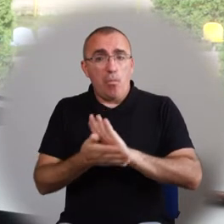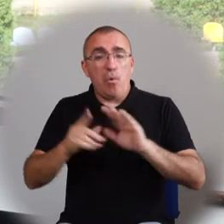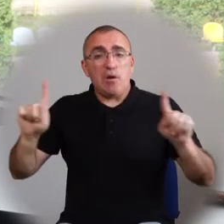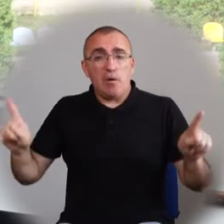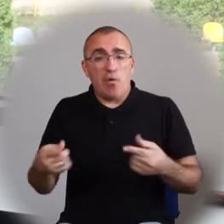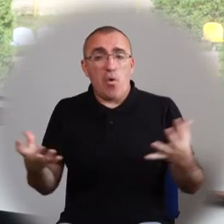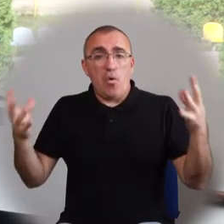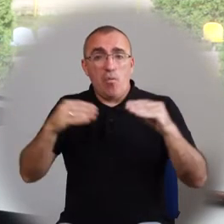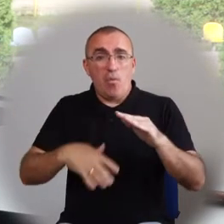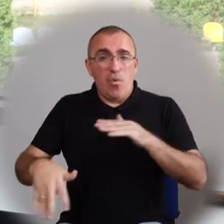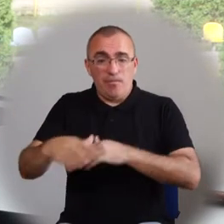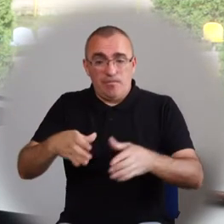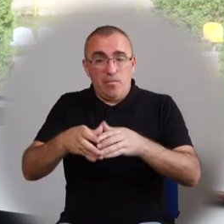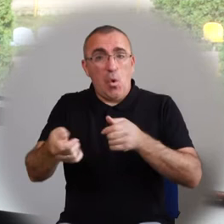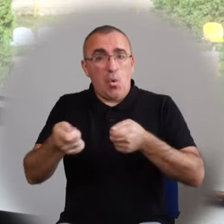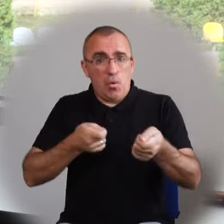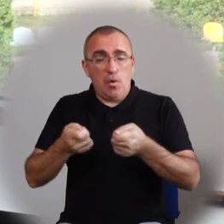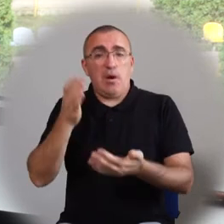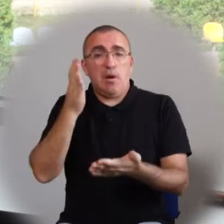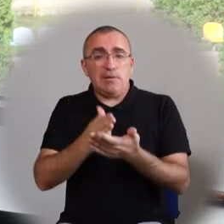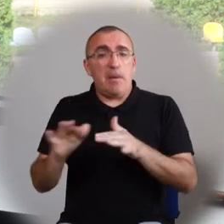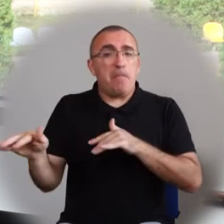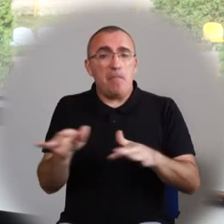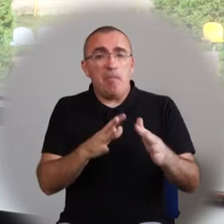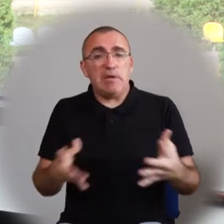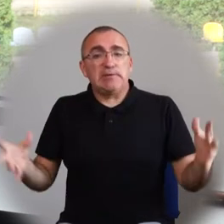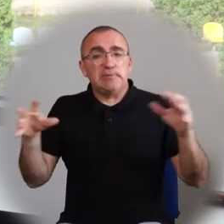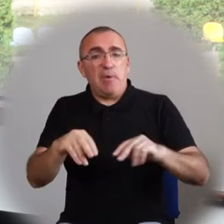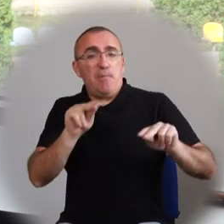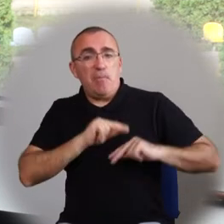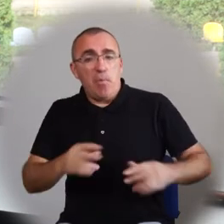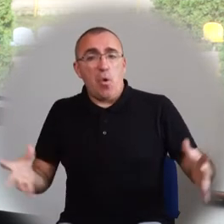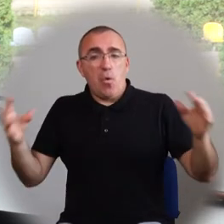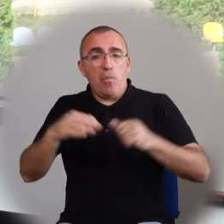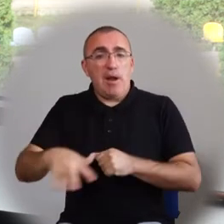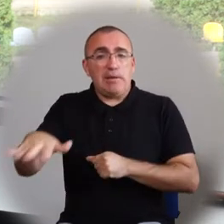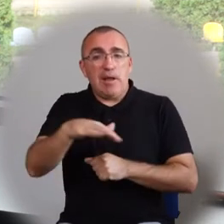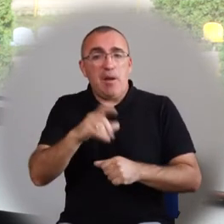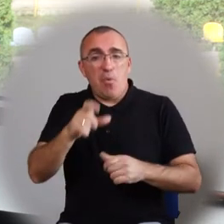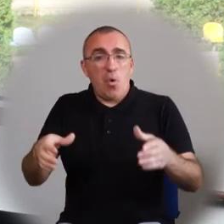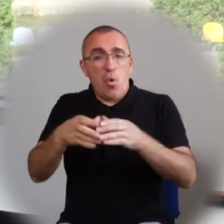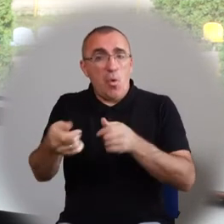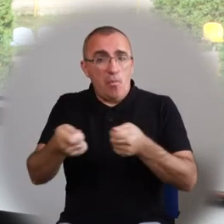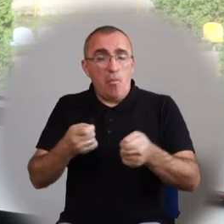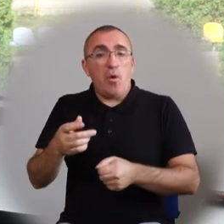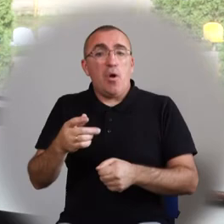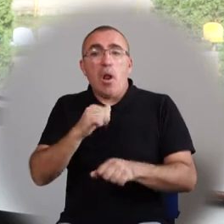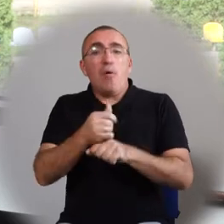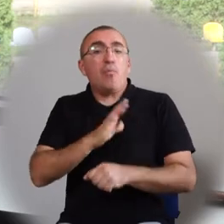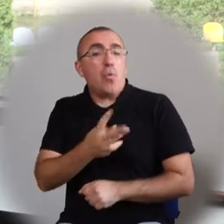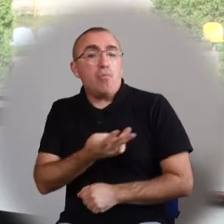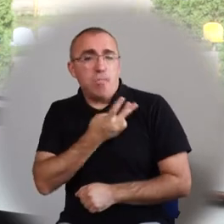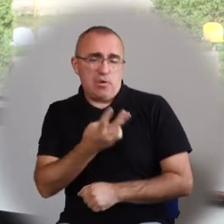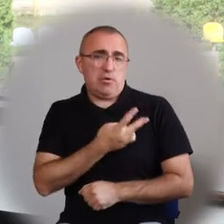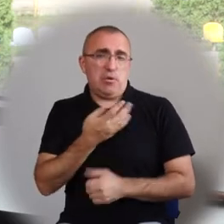цих умовах створення об'єднаних територіальних громад є механізми співпраці об'єднаних територіальних громад, головне, щоб